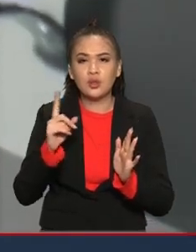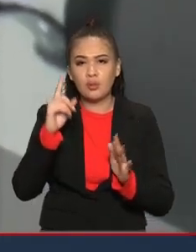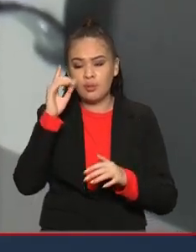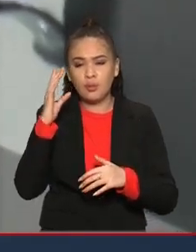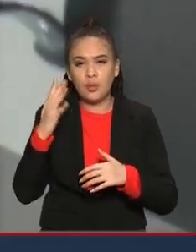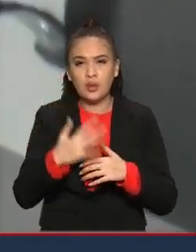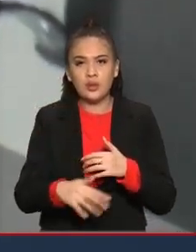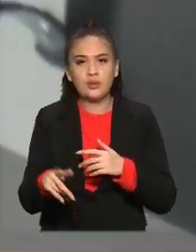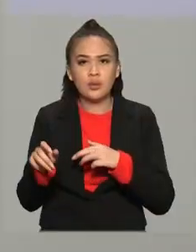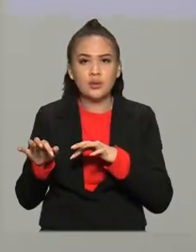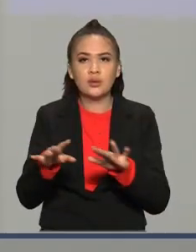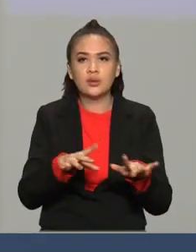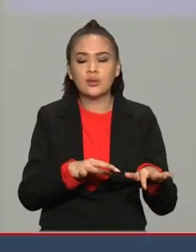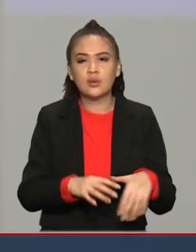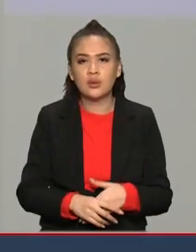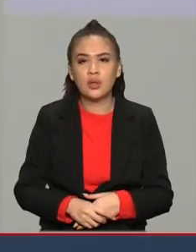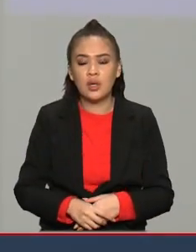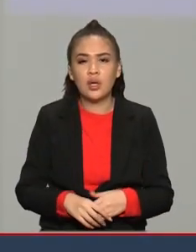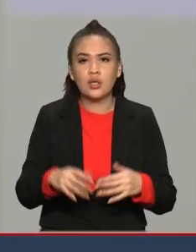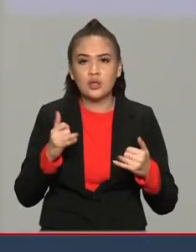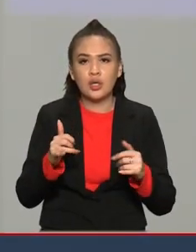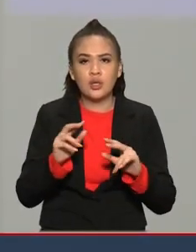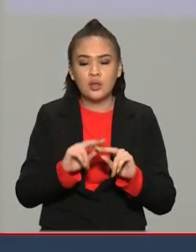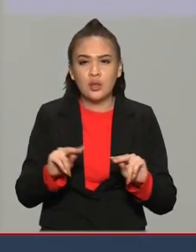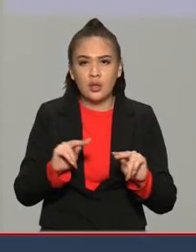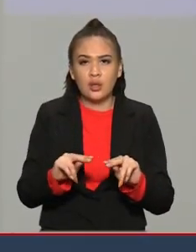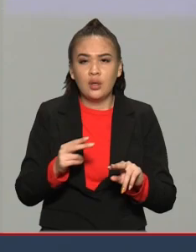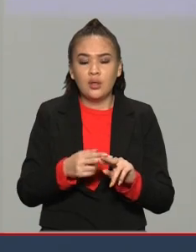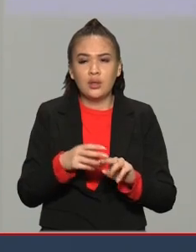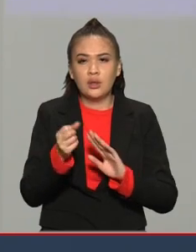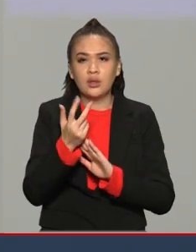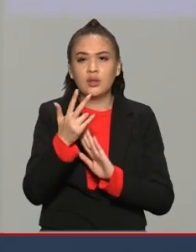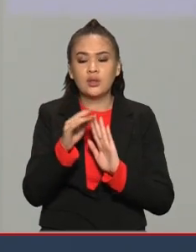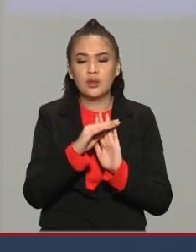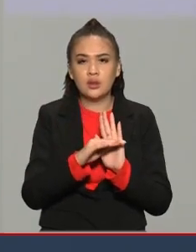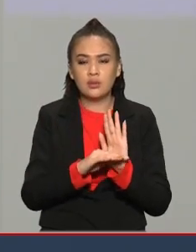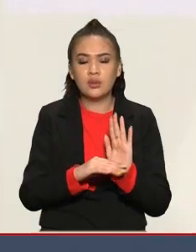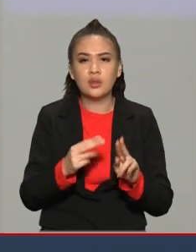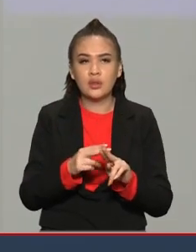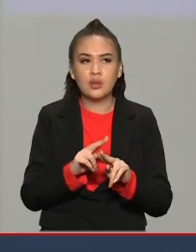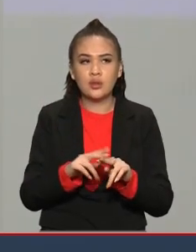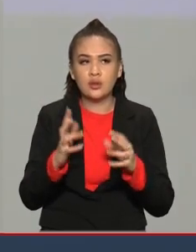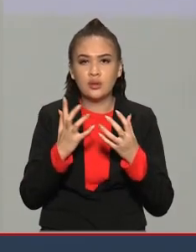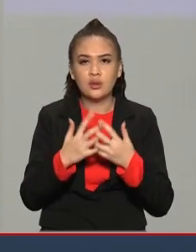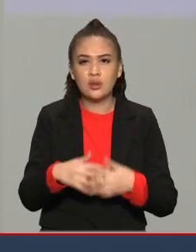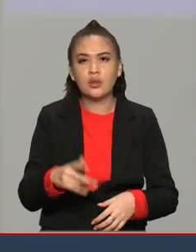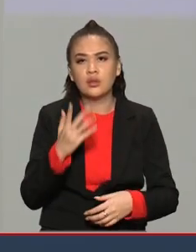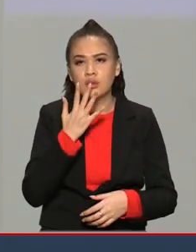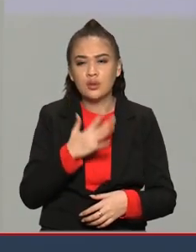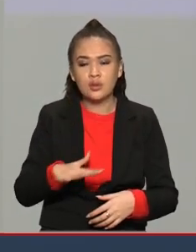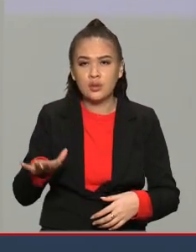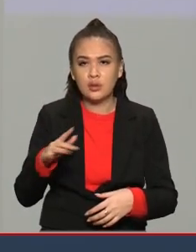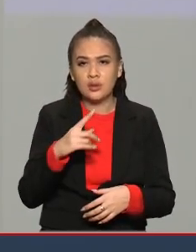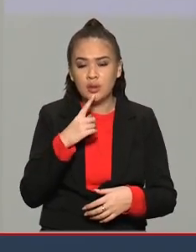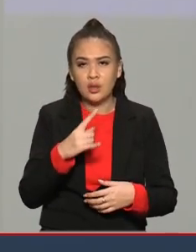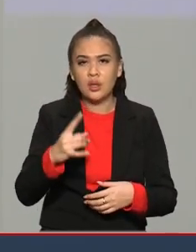в виртуальную реальность. Сейчас у нас виртуальное обучение по 13 дисциплинам. Это считаются иностранные языки, в том числе